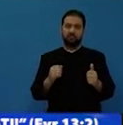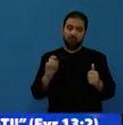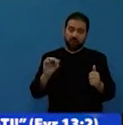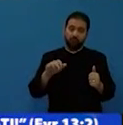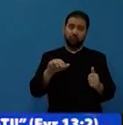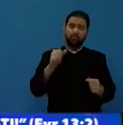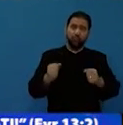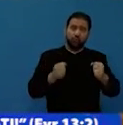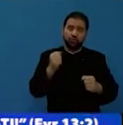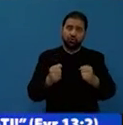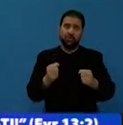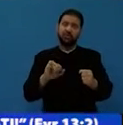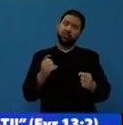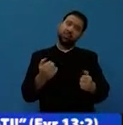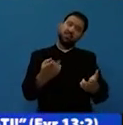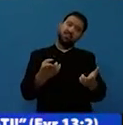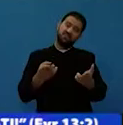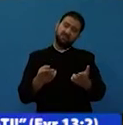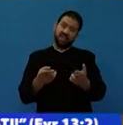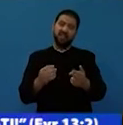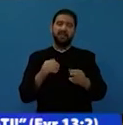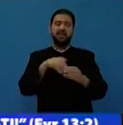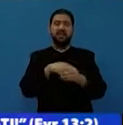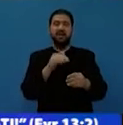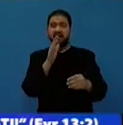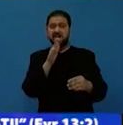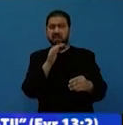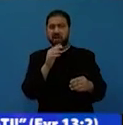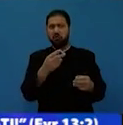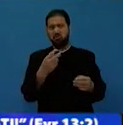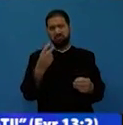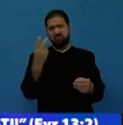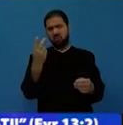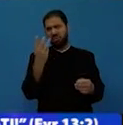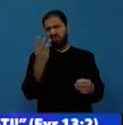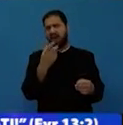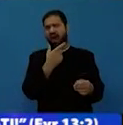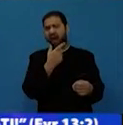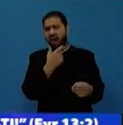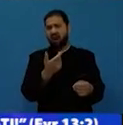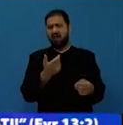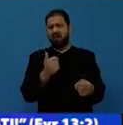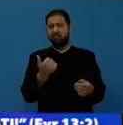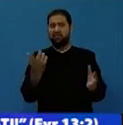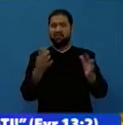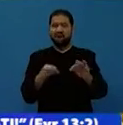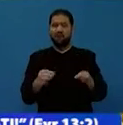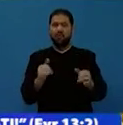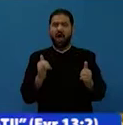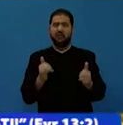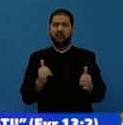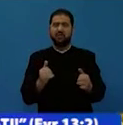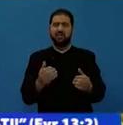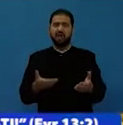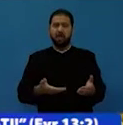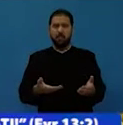refugiindu-se în Egipt și revenind în Israel după câțiva ani. Deci, însuși, și cam în felul acesta, Preacuvioase